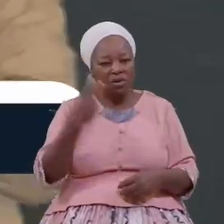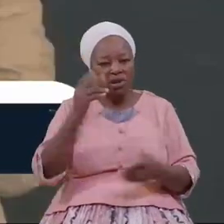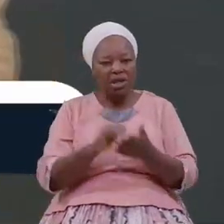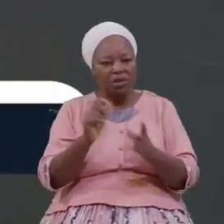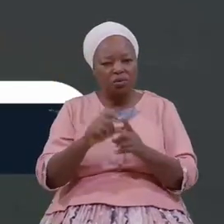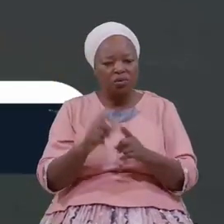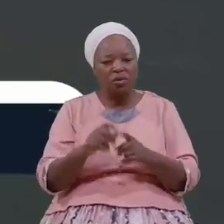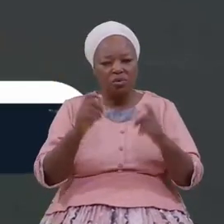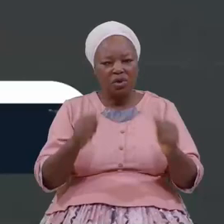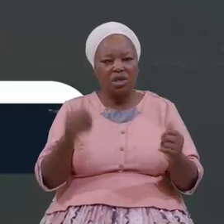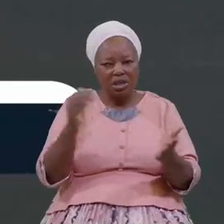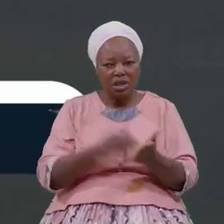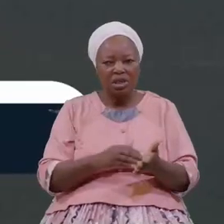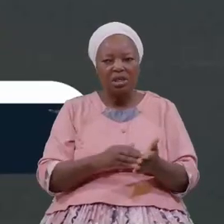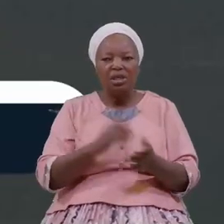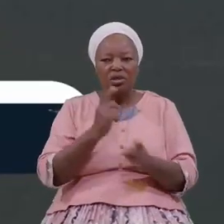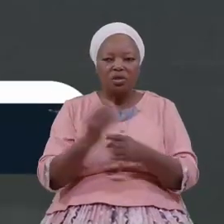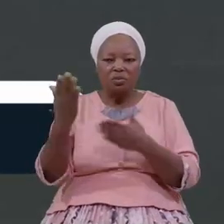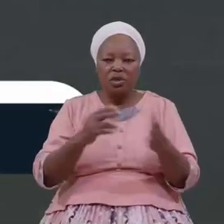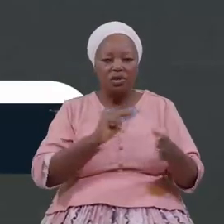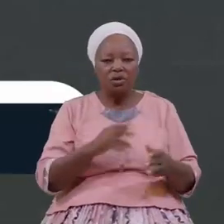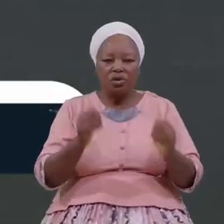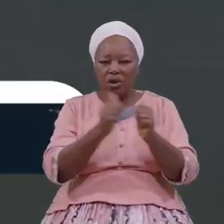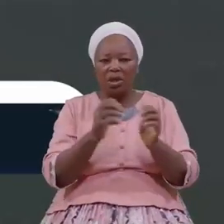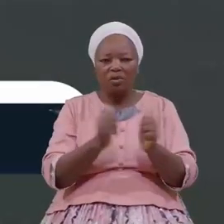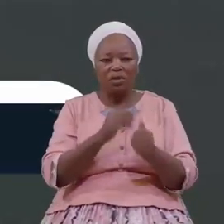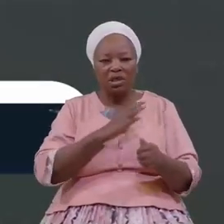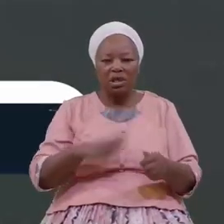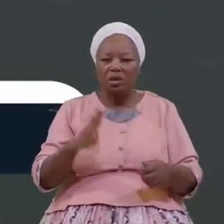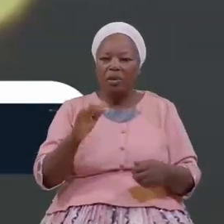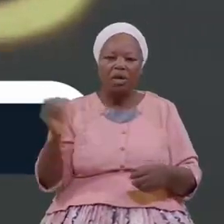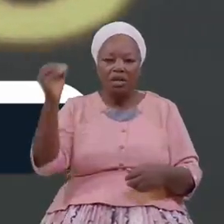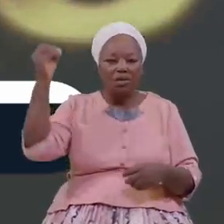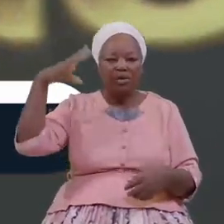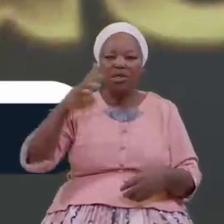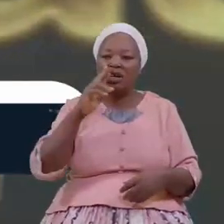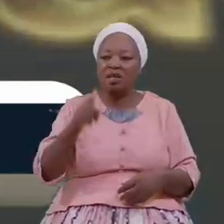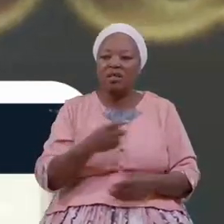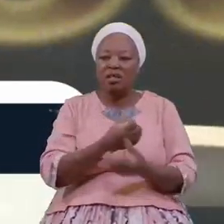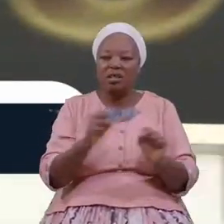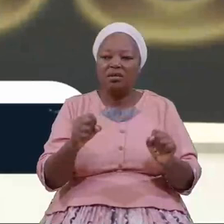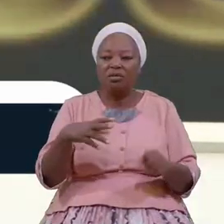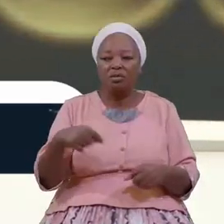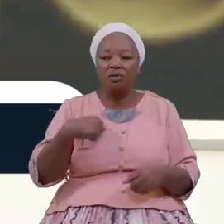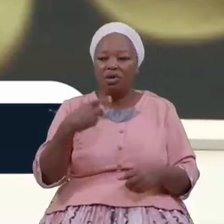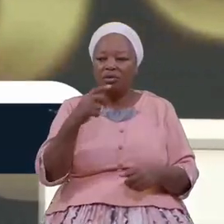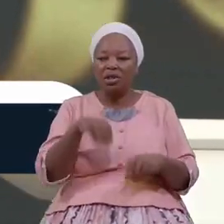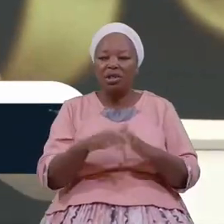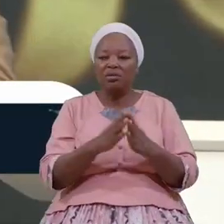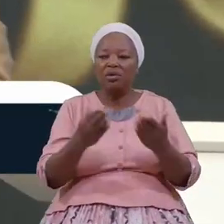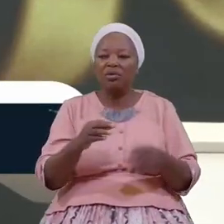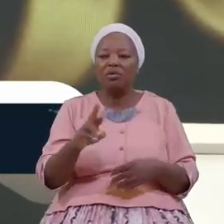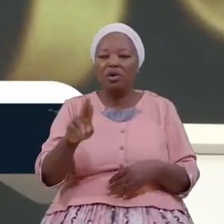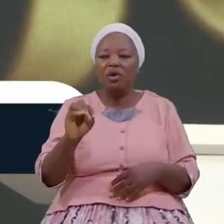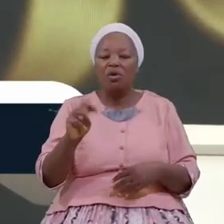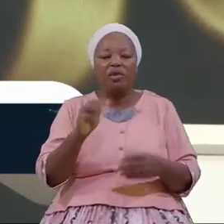encore, c'est vivifié, il nous a rendu à la vie avec Christ. C'est par grâce que vous êtes sauvés. Nous allons au